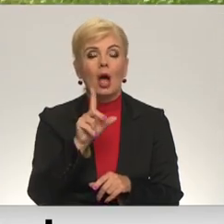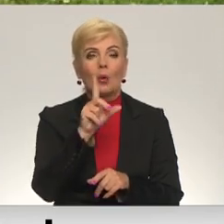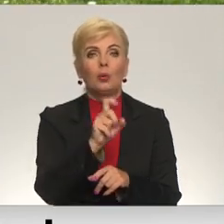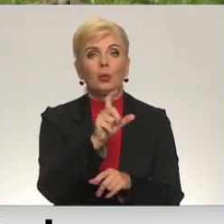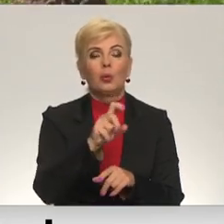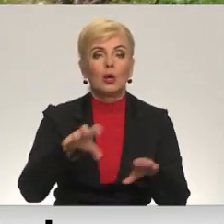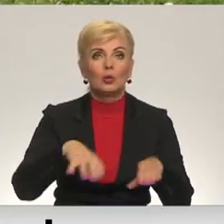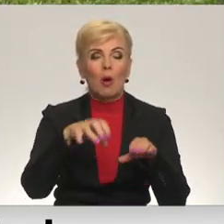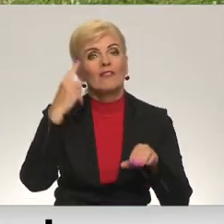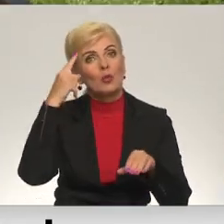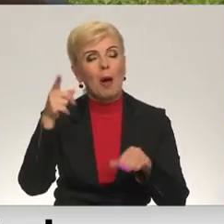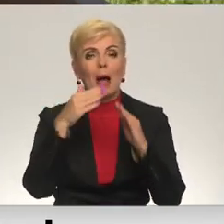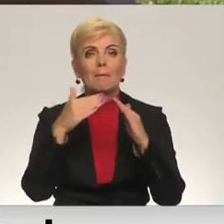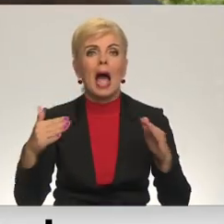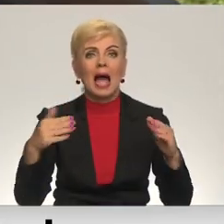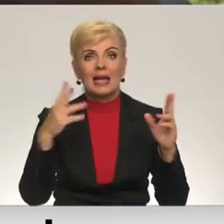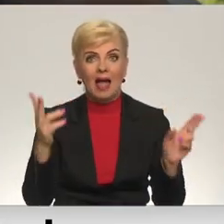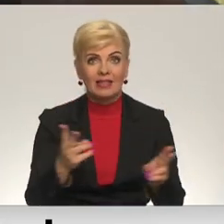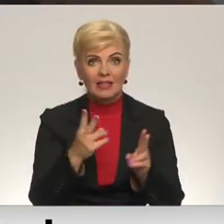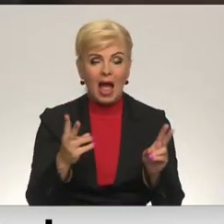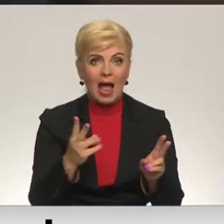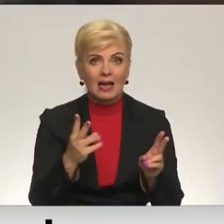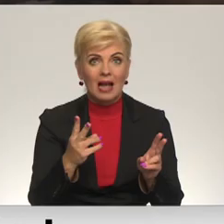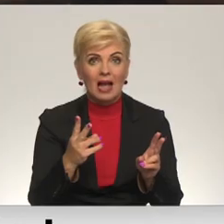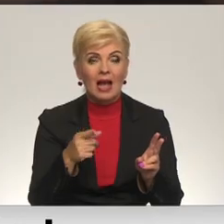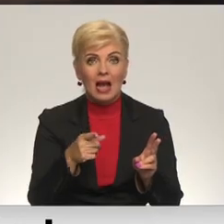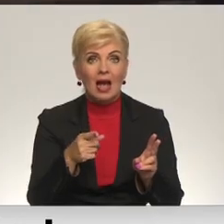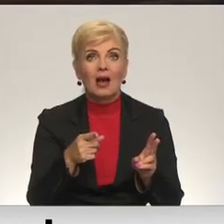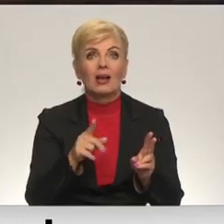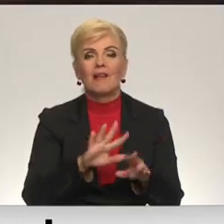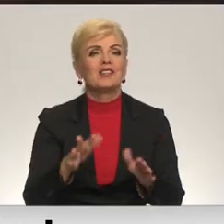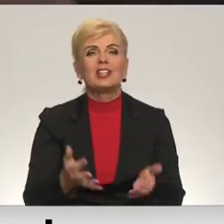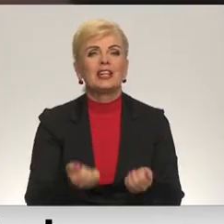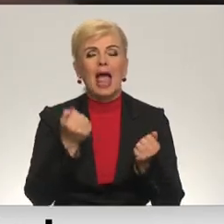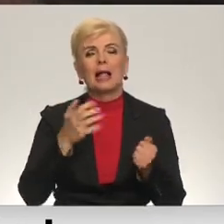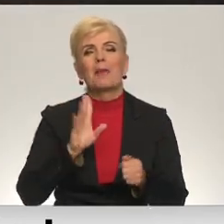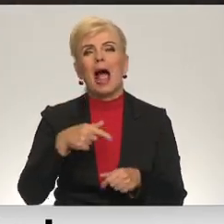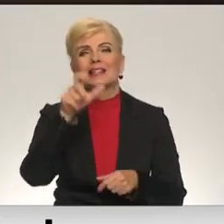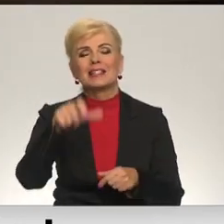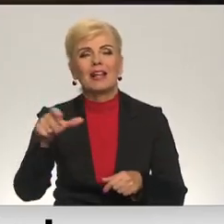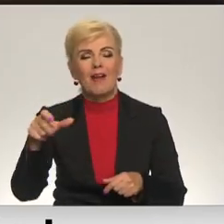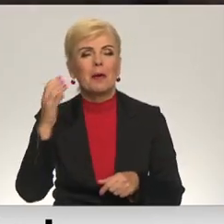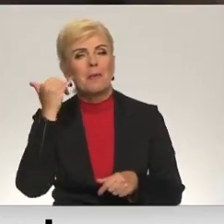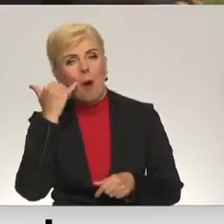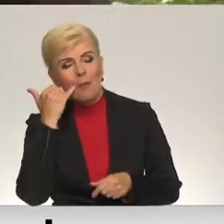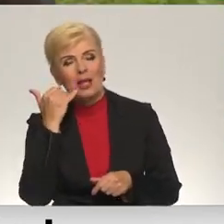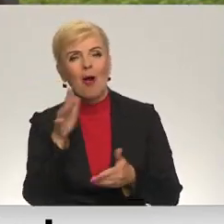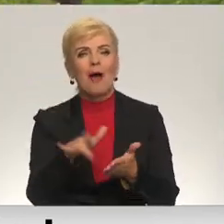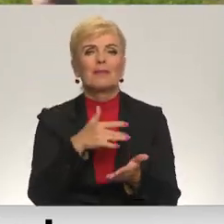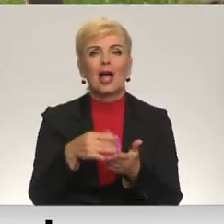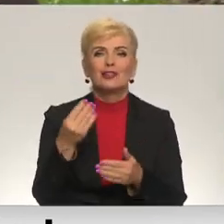ka māja deg. Un viņas neglāb visu mobilos telefonus, planšetes un naudu. Un